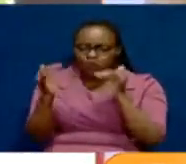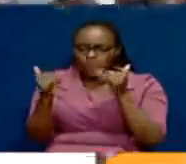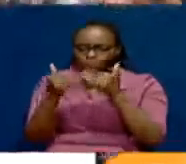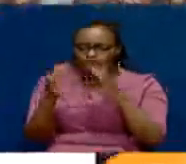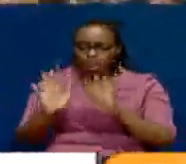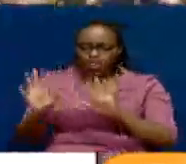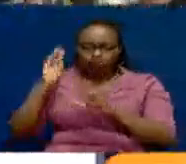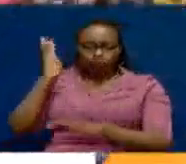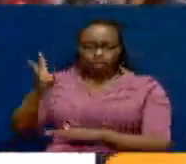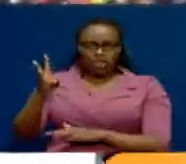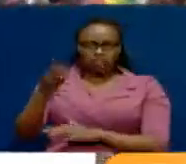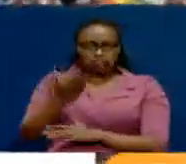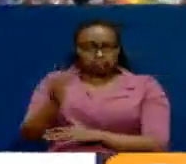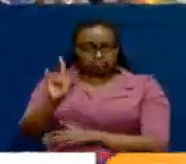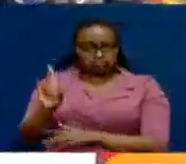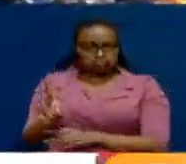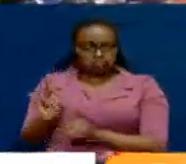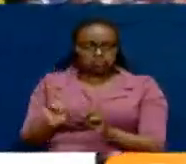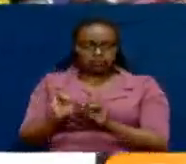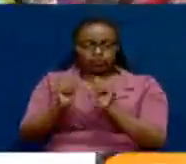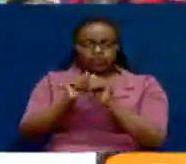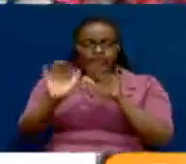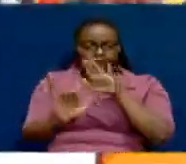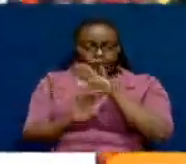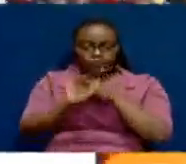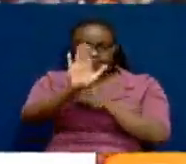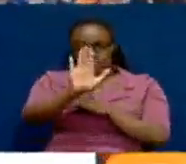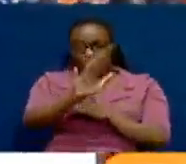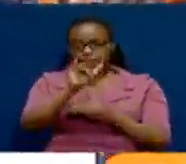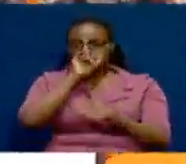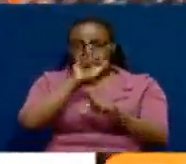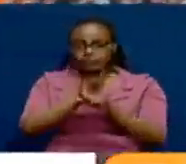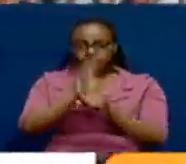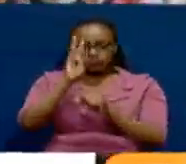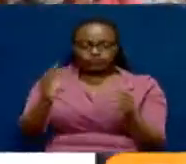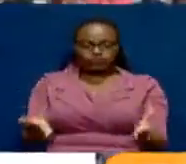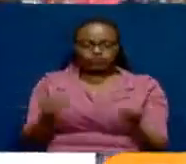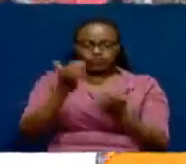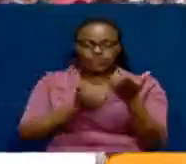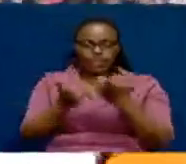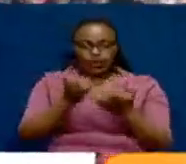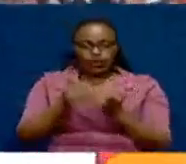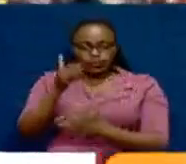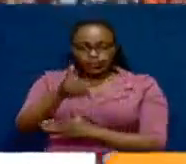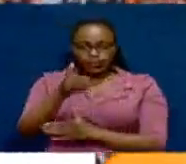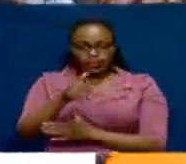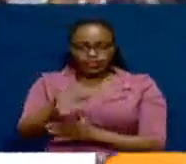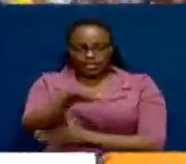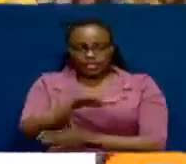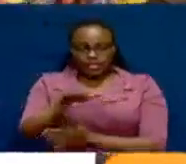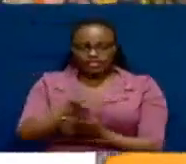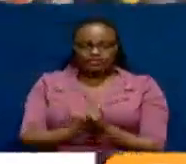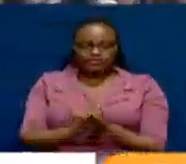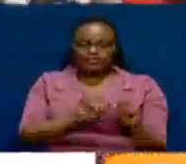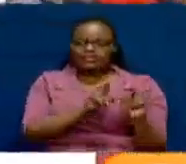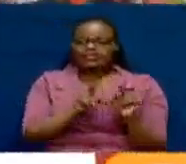yeye. Odinga ambaye aliandamana na mgombea mwenza Martha Karua ameahidi kufufua uchumi wa eneo hili. Bolea